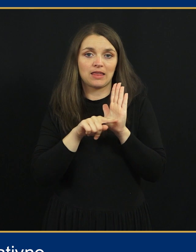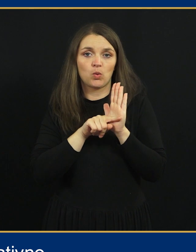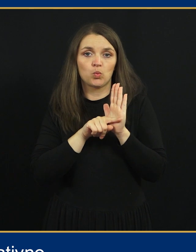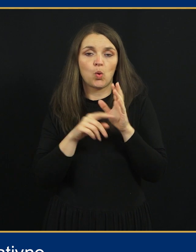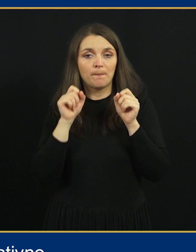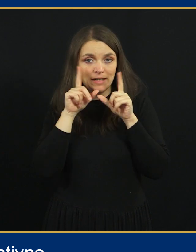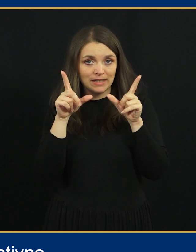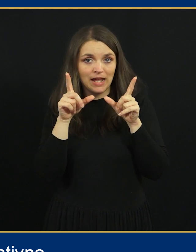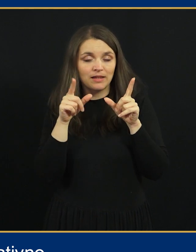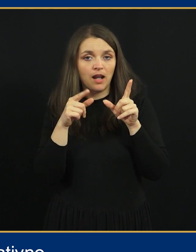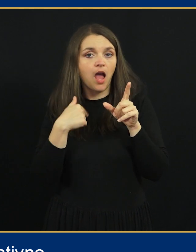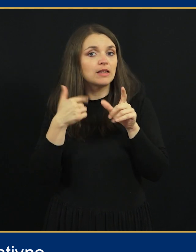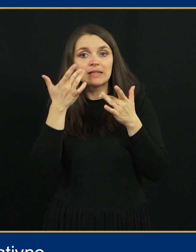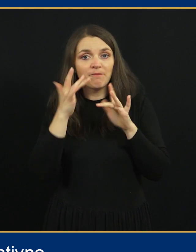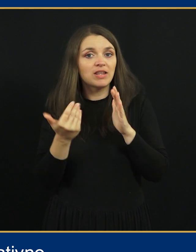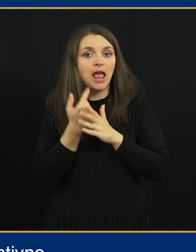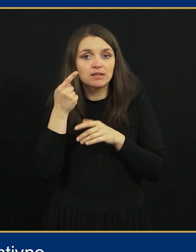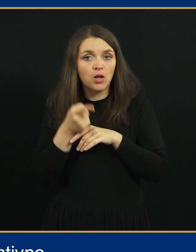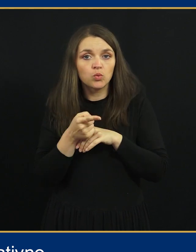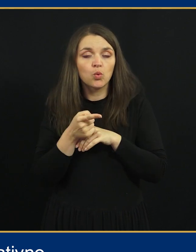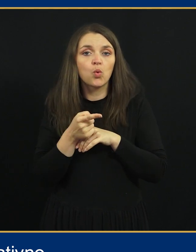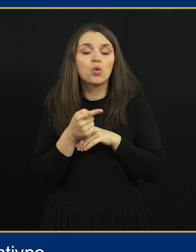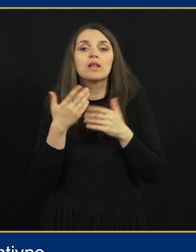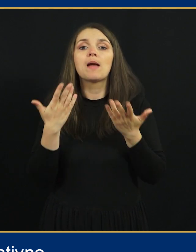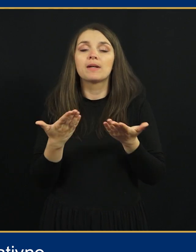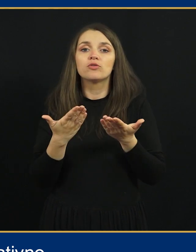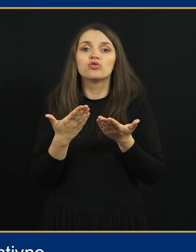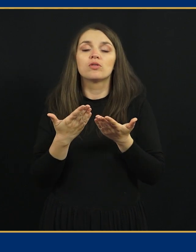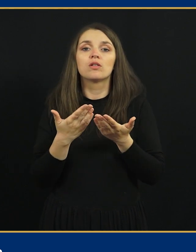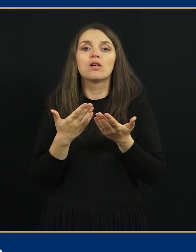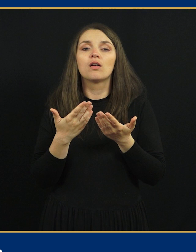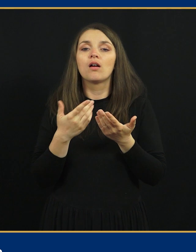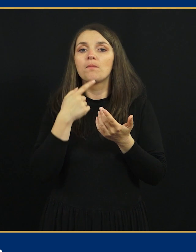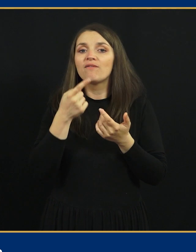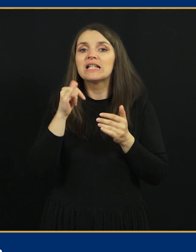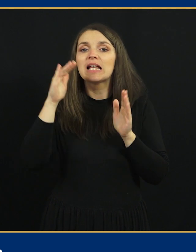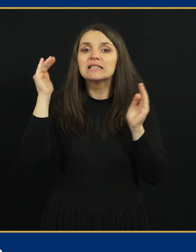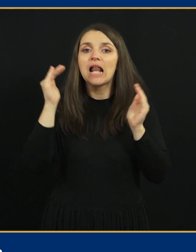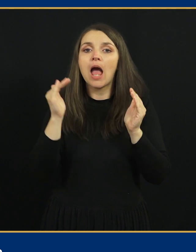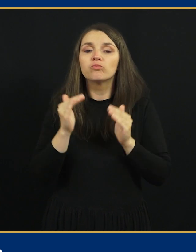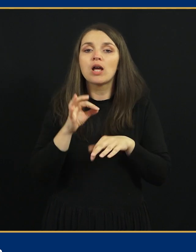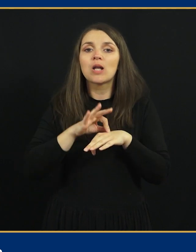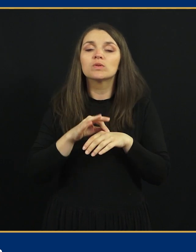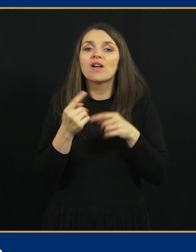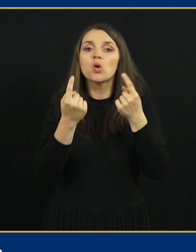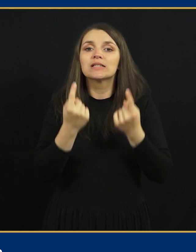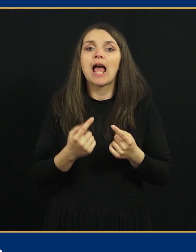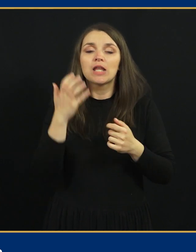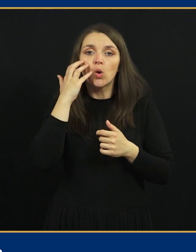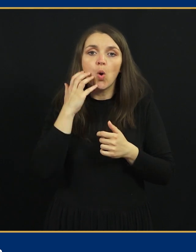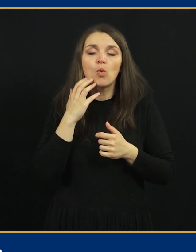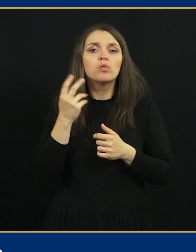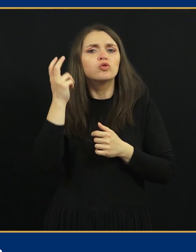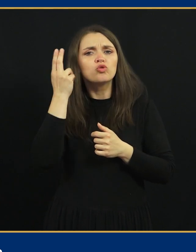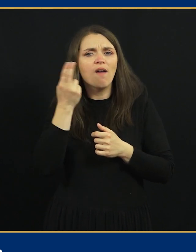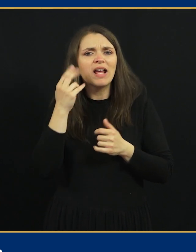res negativno presenetila, nisem vedela za to, namreč menda se slabša zdravstveno